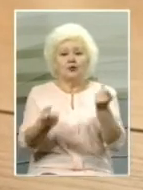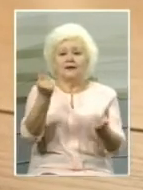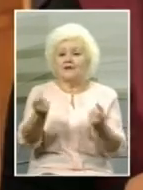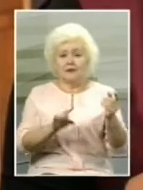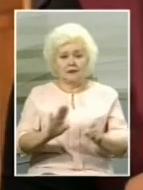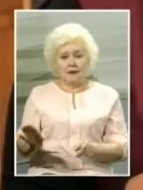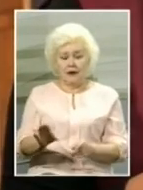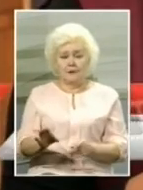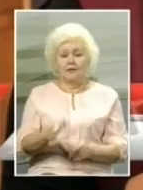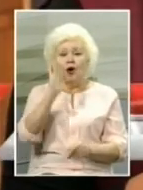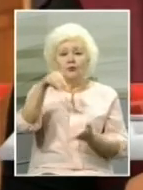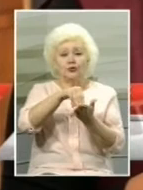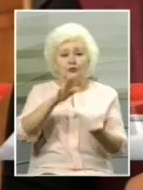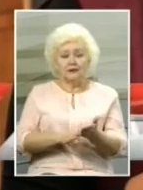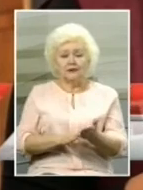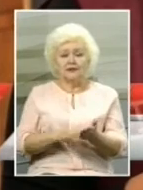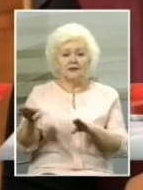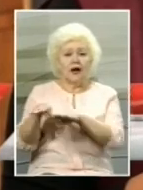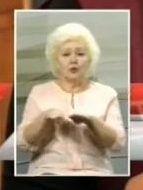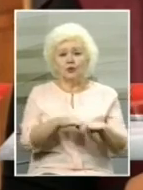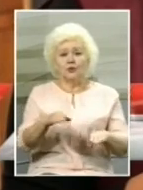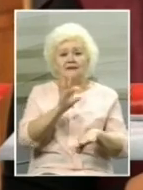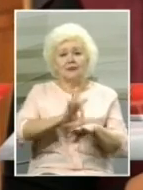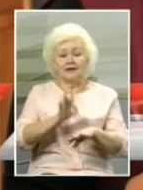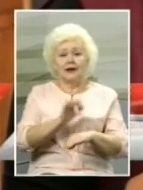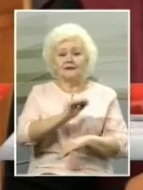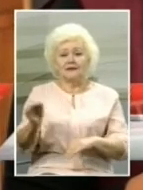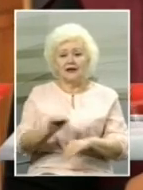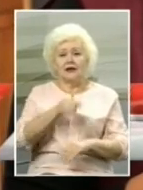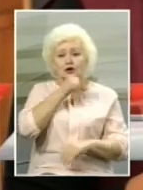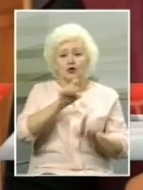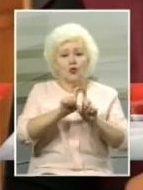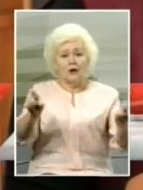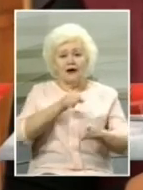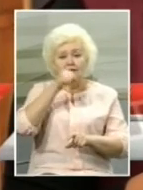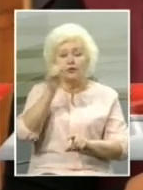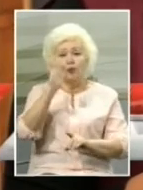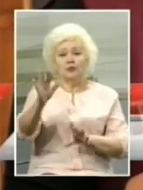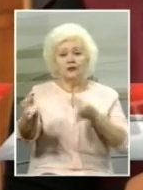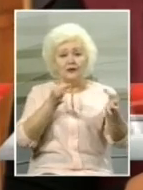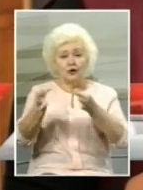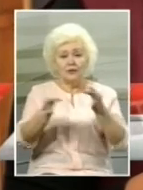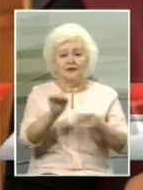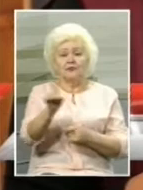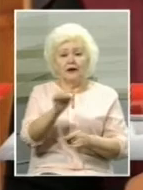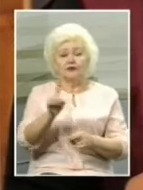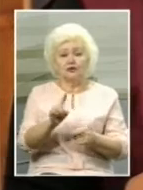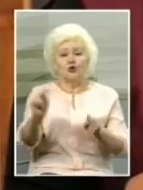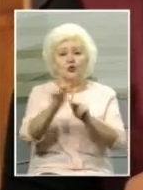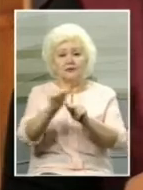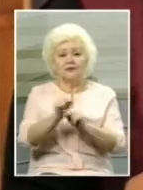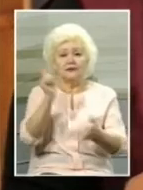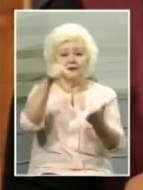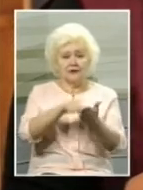виділяє. Будет отмечаться о заболеваемости среди детей школьного возраста, то, конечно, мы тогда будем рекомендовать, чтобы с профилактической